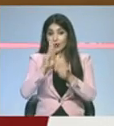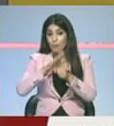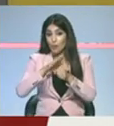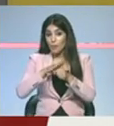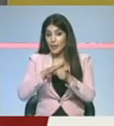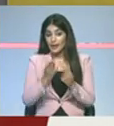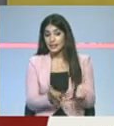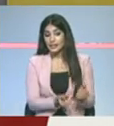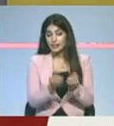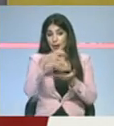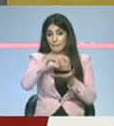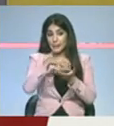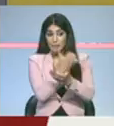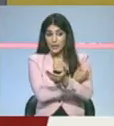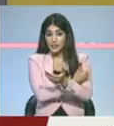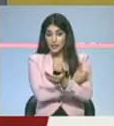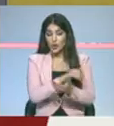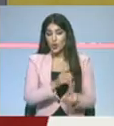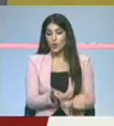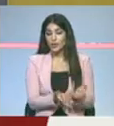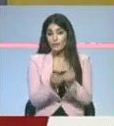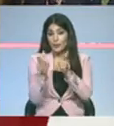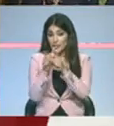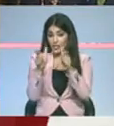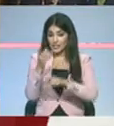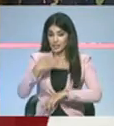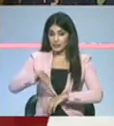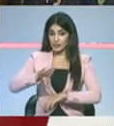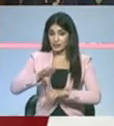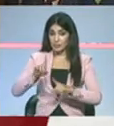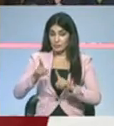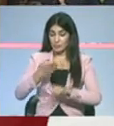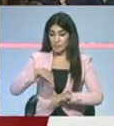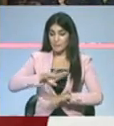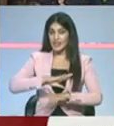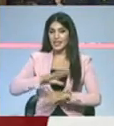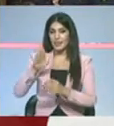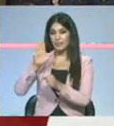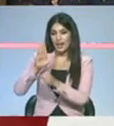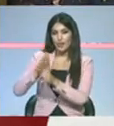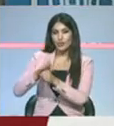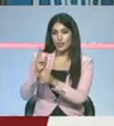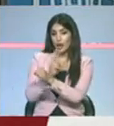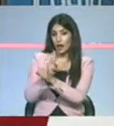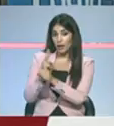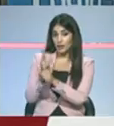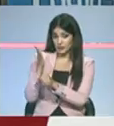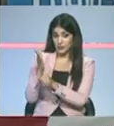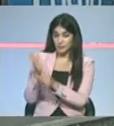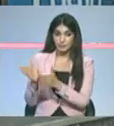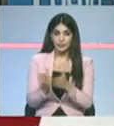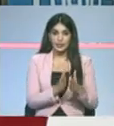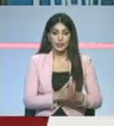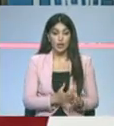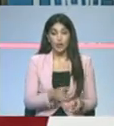النفايات من مراكز التلقيح عبر شركات خاصة لمعالجة النفايات الخطيرة. عملية